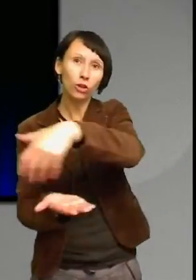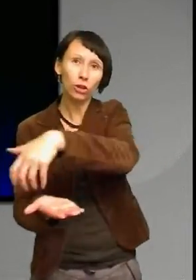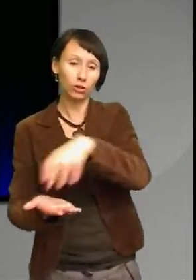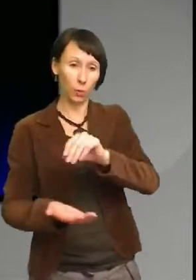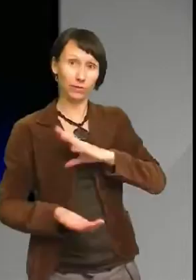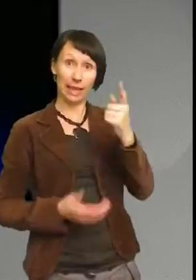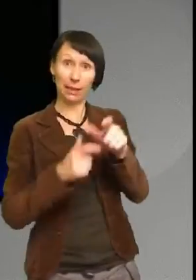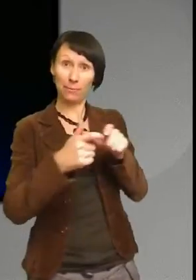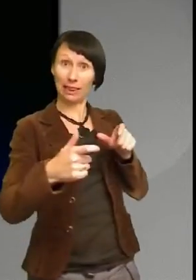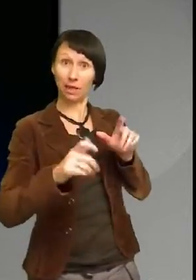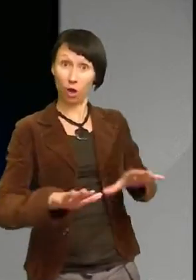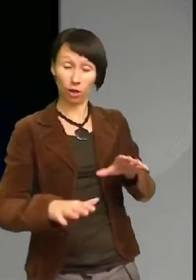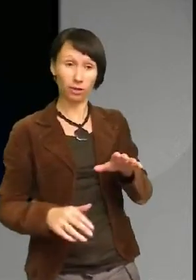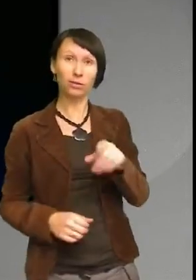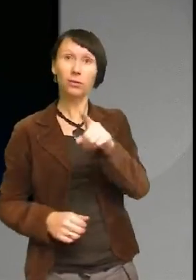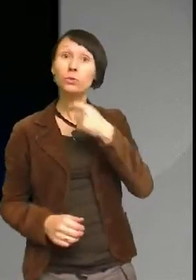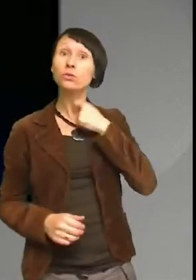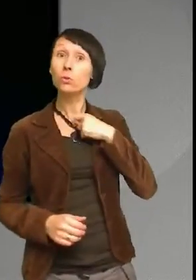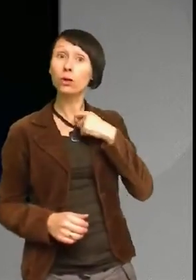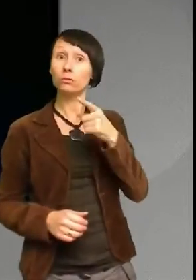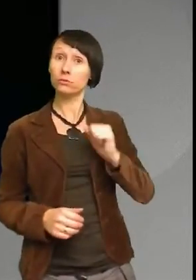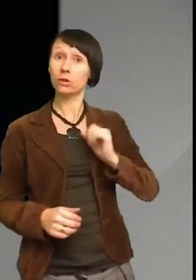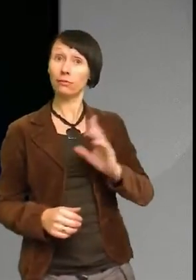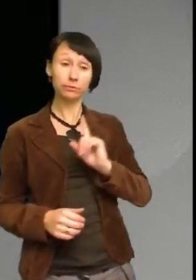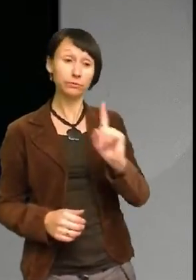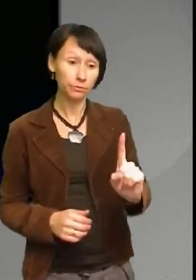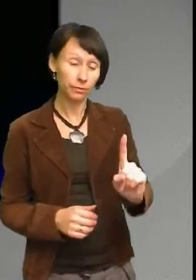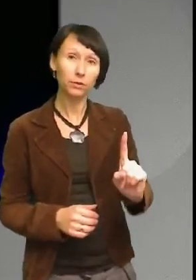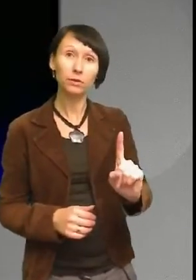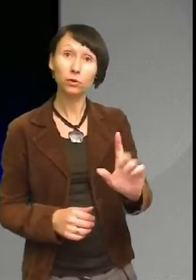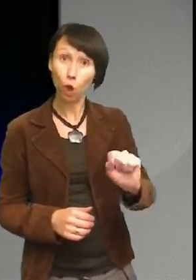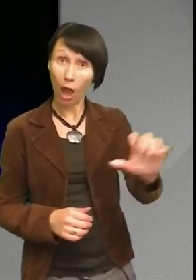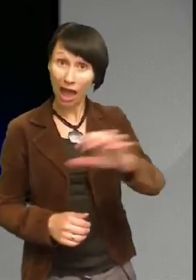på den, så vad gör du? Självklart, du går fram och du tar halva biten.